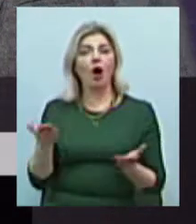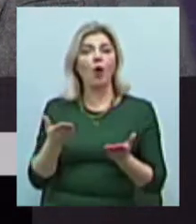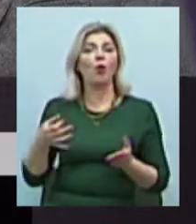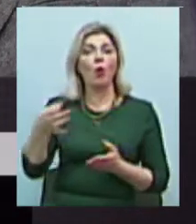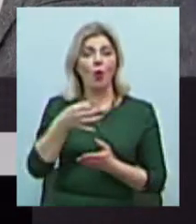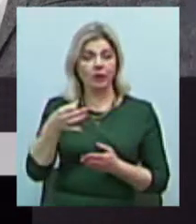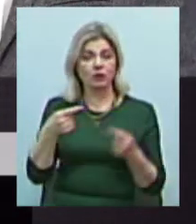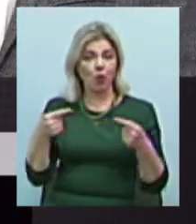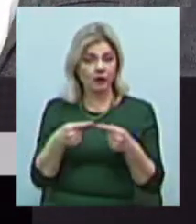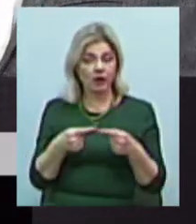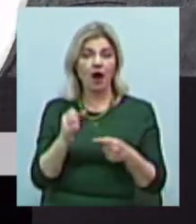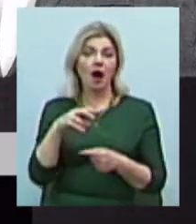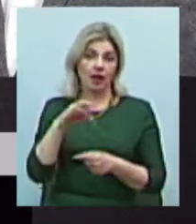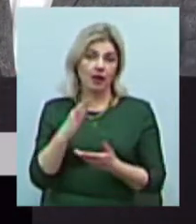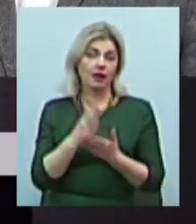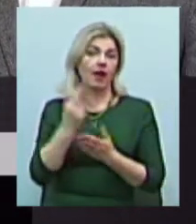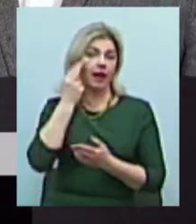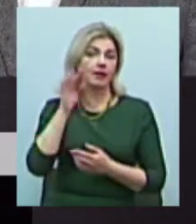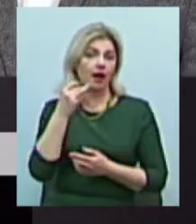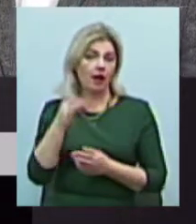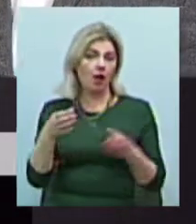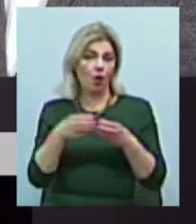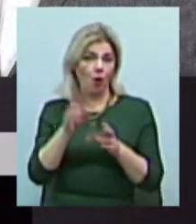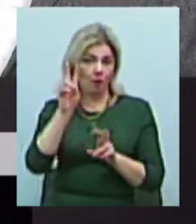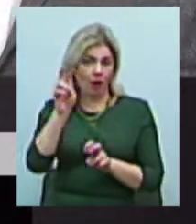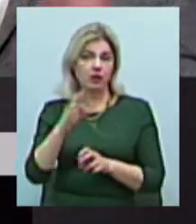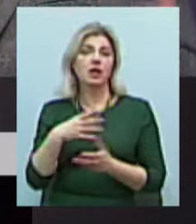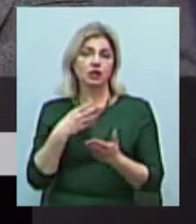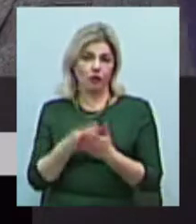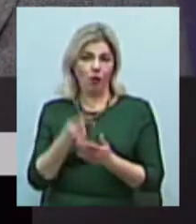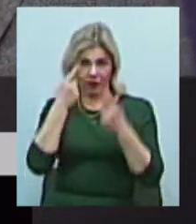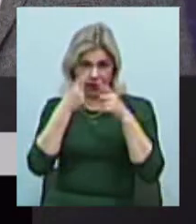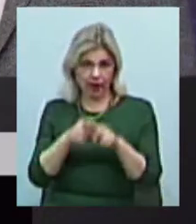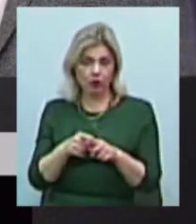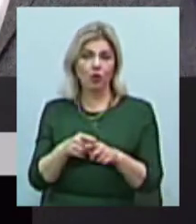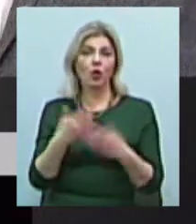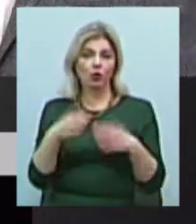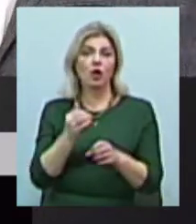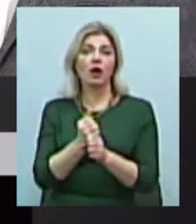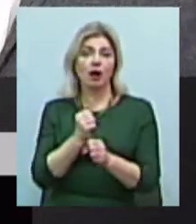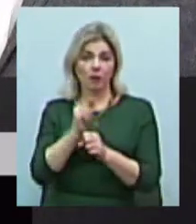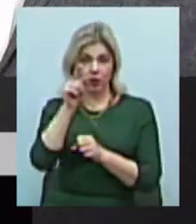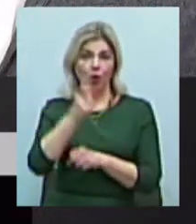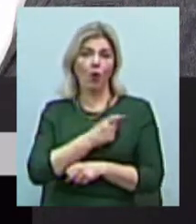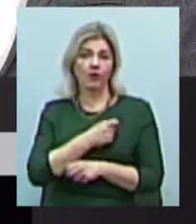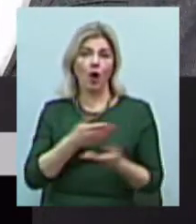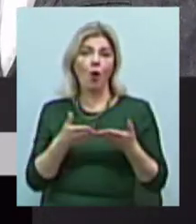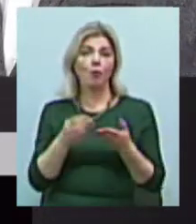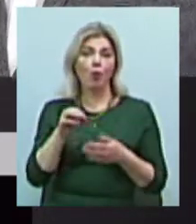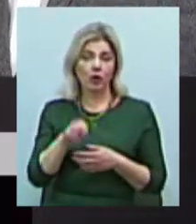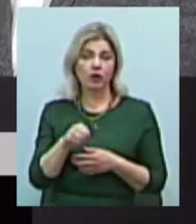конкретно, але зайшла китайська компанія дійсно зі своєю технікою, вона розмитнулася вже в Одеському порту і в цьому році буде